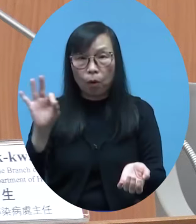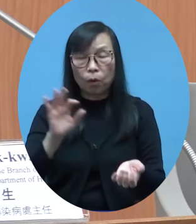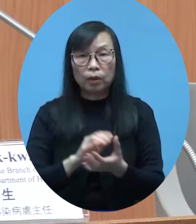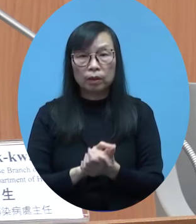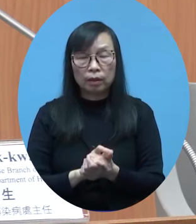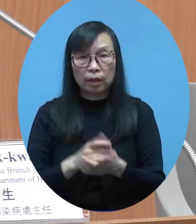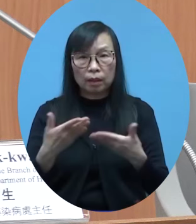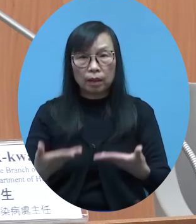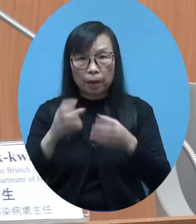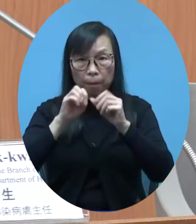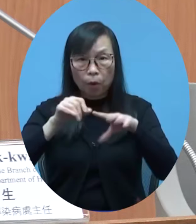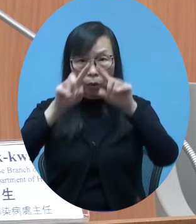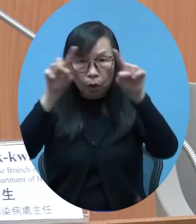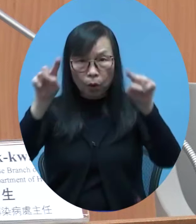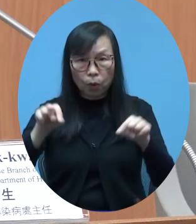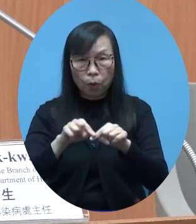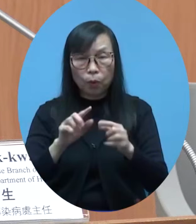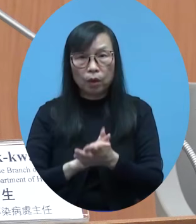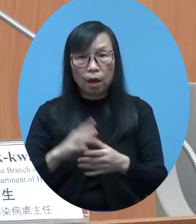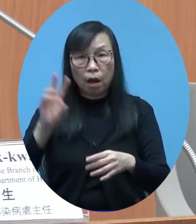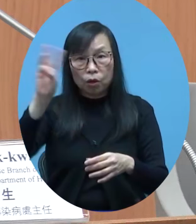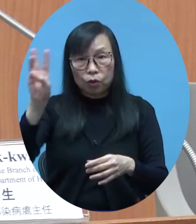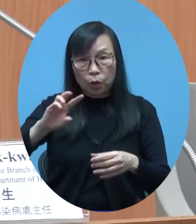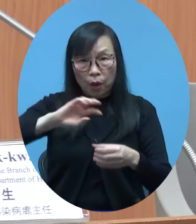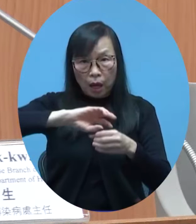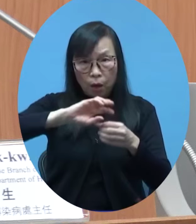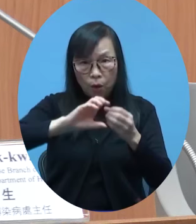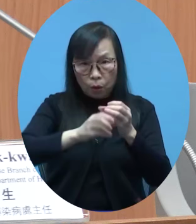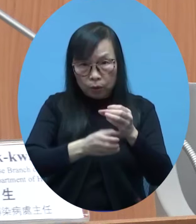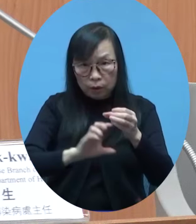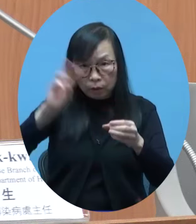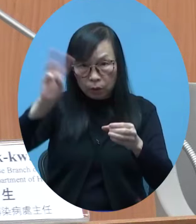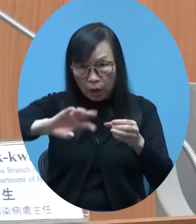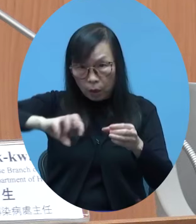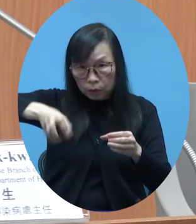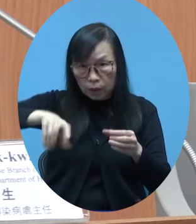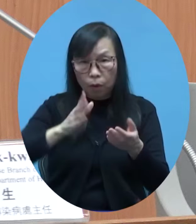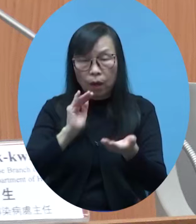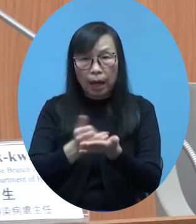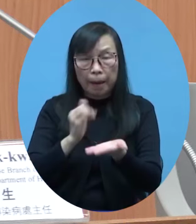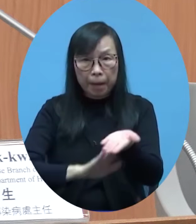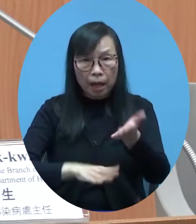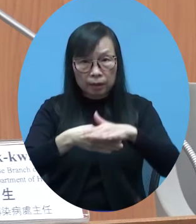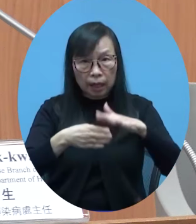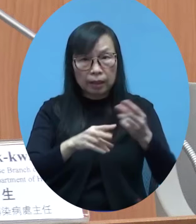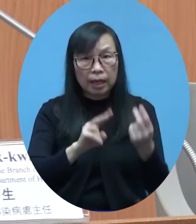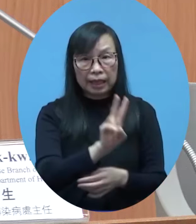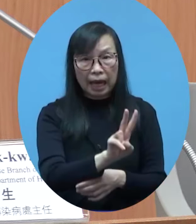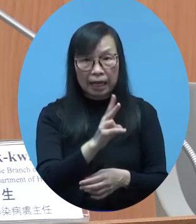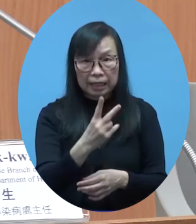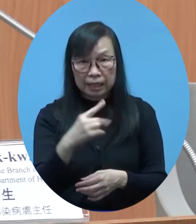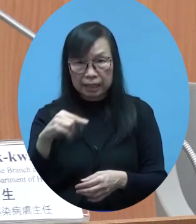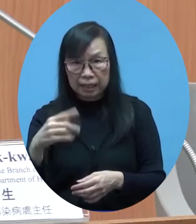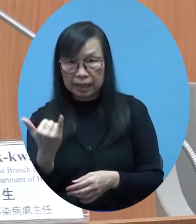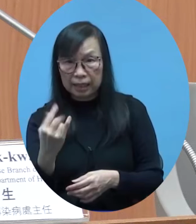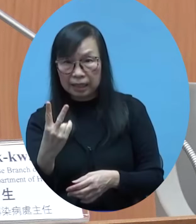今日個報告咧就係嗰個水喉頭喺我哋嗰個病格。 係22至26號